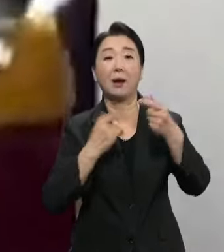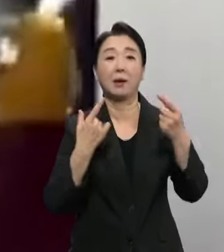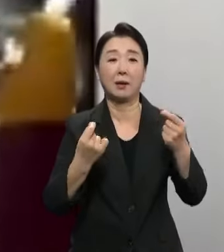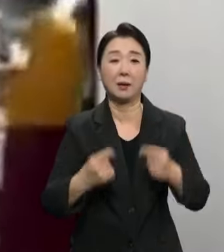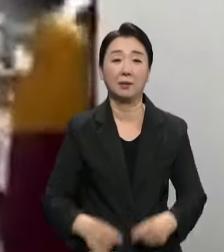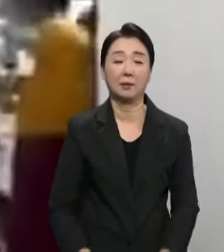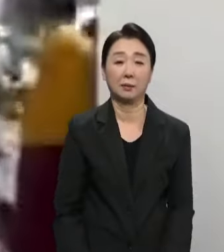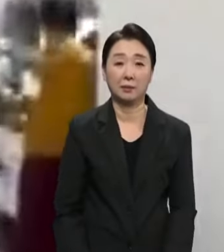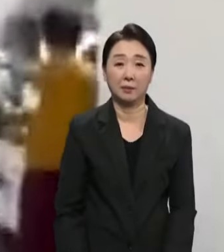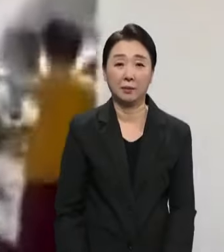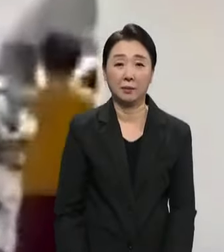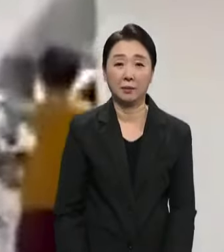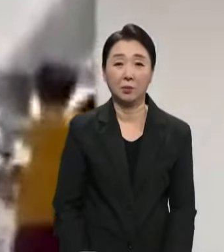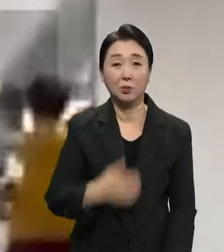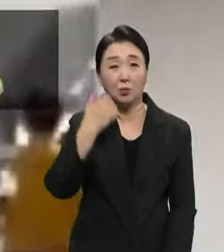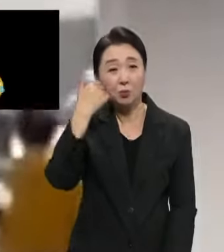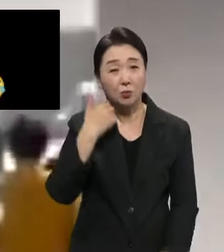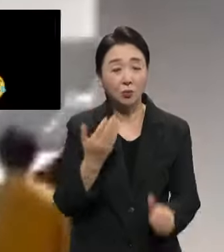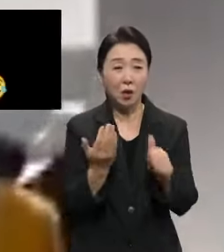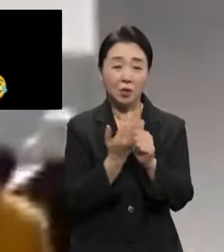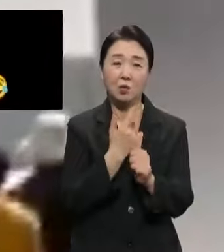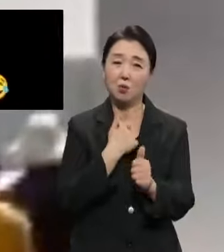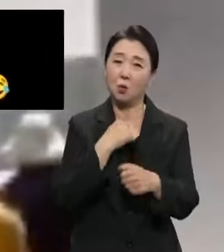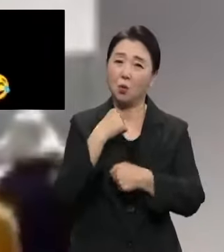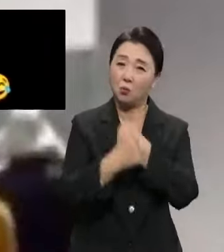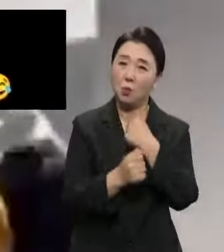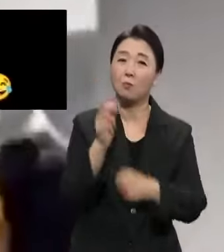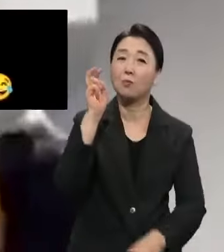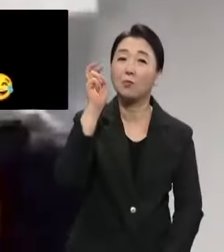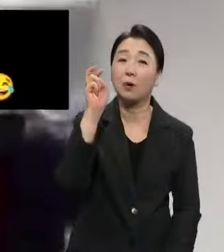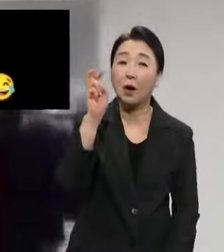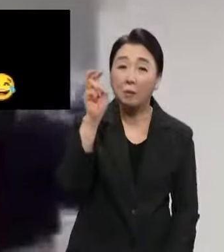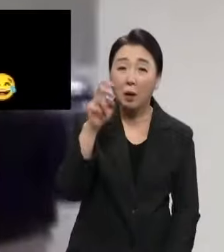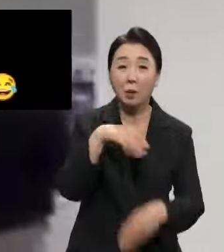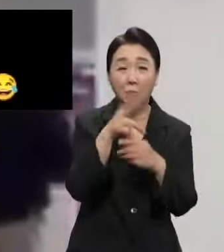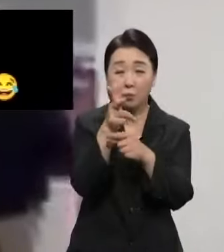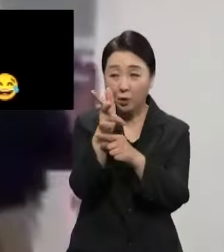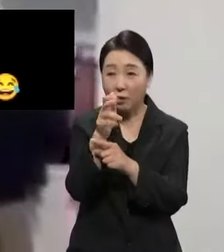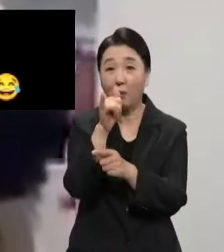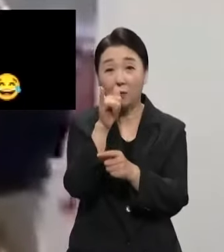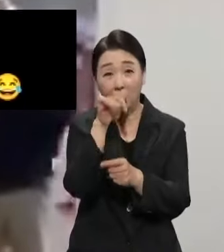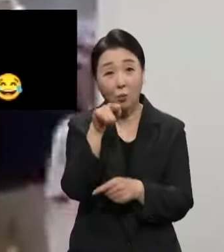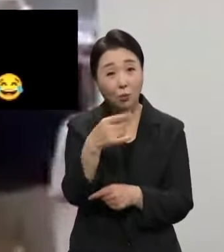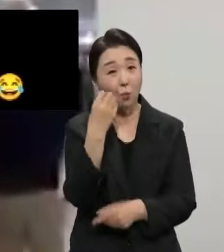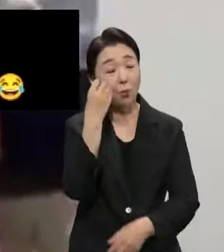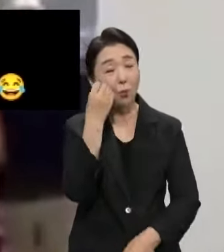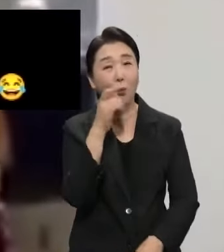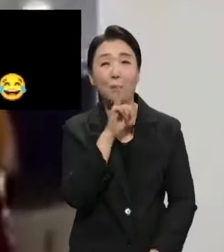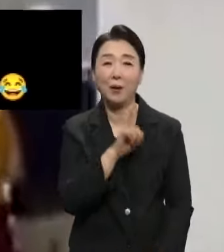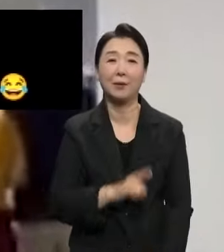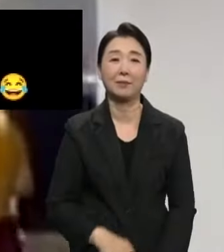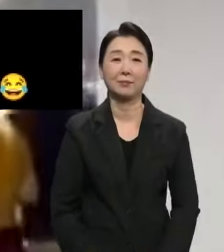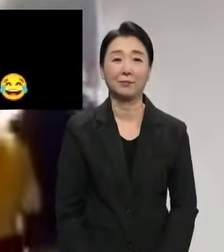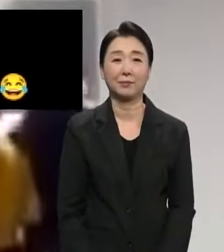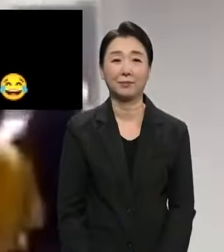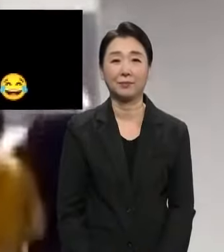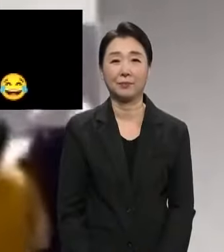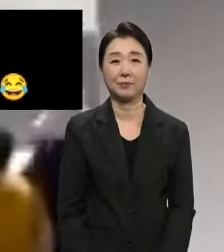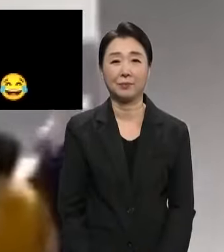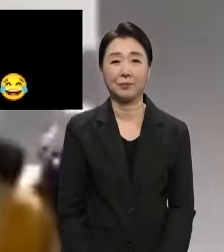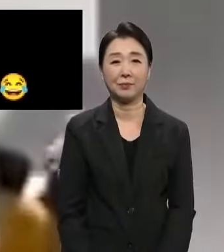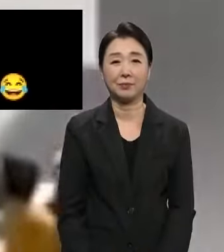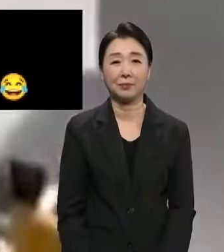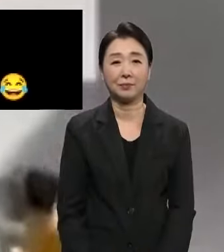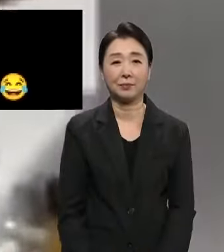있습니다. 누리꾼들은 누군가 키우던 동물일지도 모르겠다. 모두 촬영하고 있는 모습도 신기하다. 이런 반응을